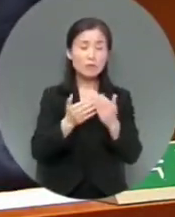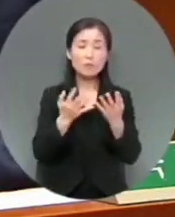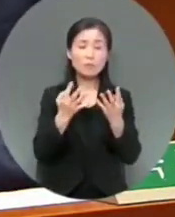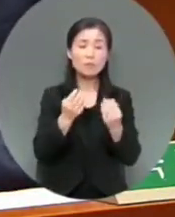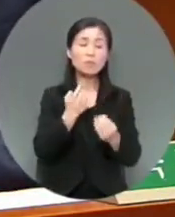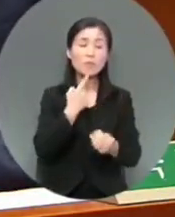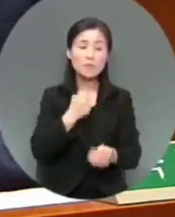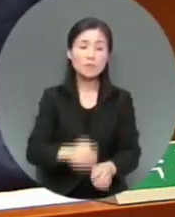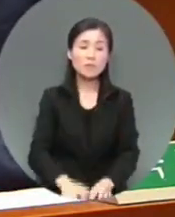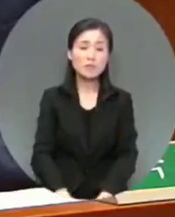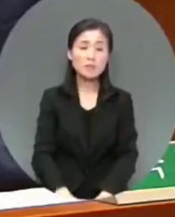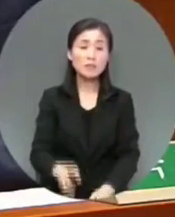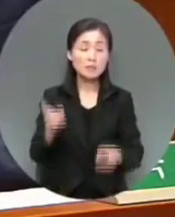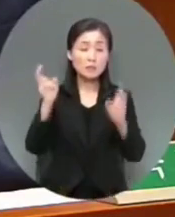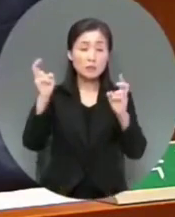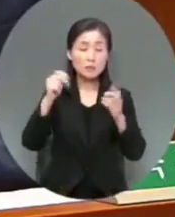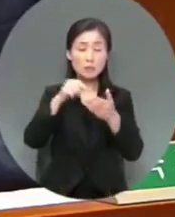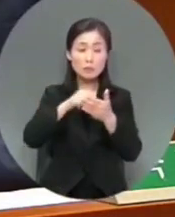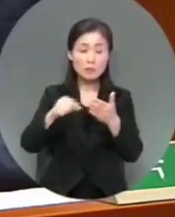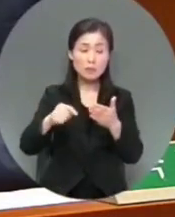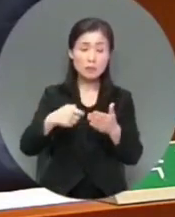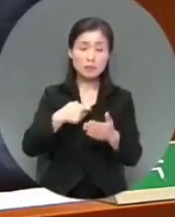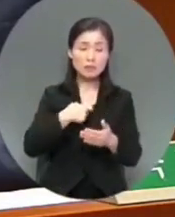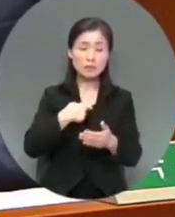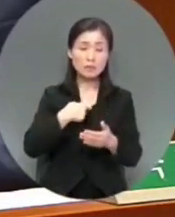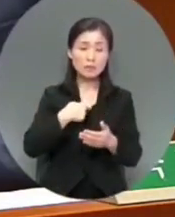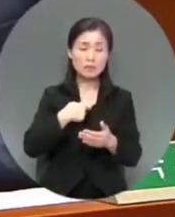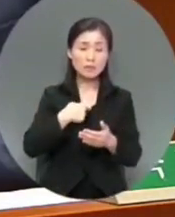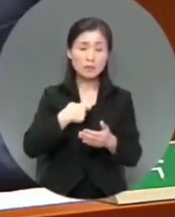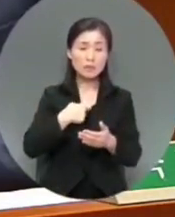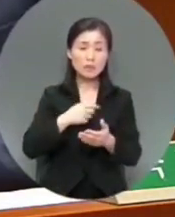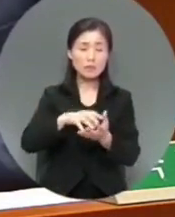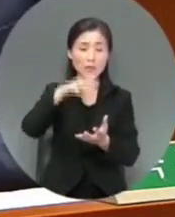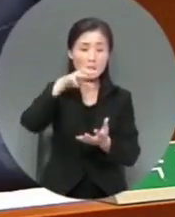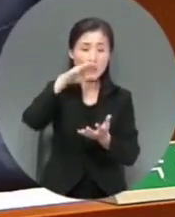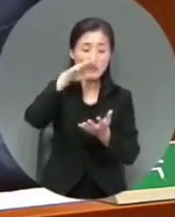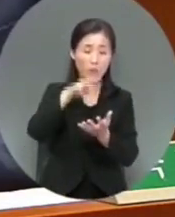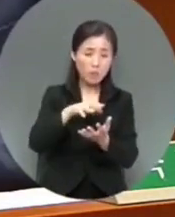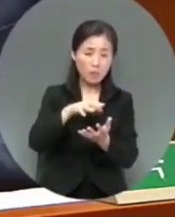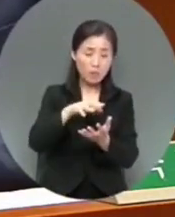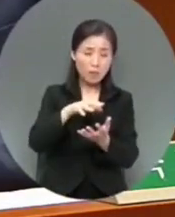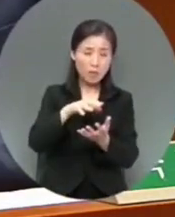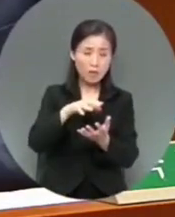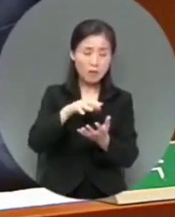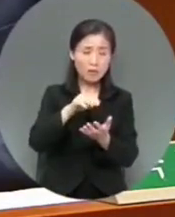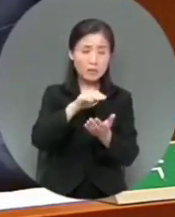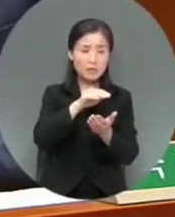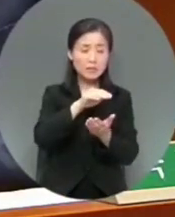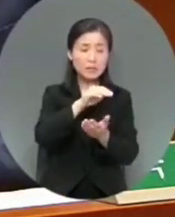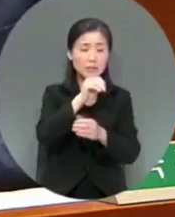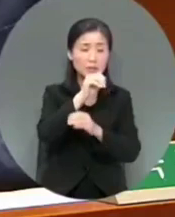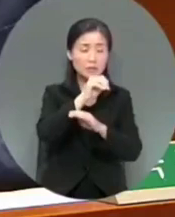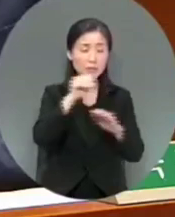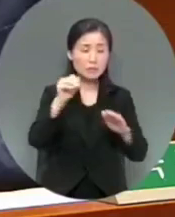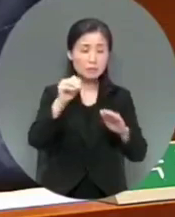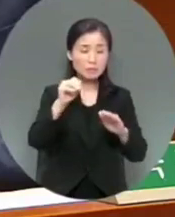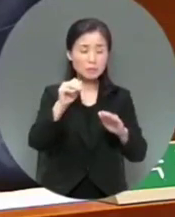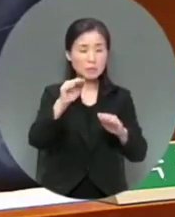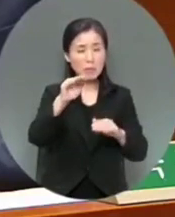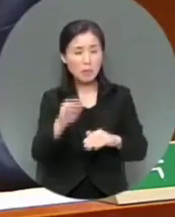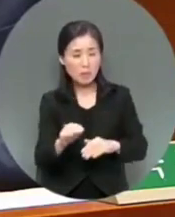해봤습니다. 기업들은 손해보지 않기 위해서 내용물을 줄이거나 질 저하로 대응하는 거고요.